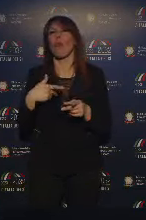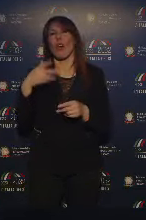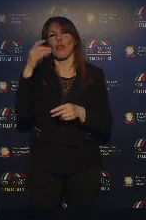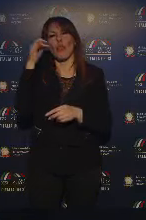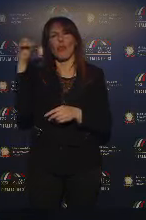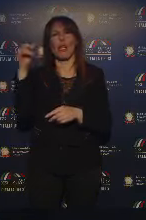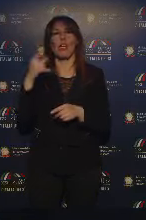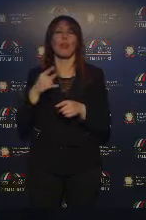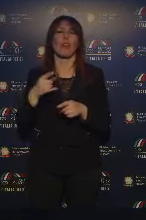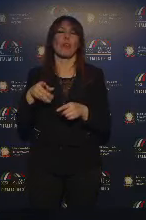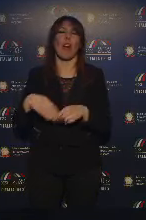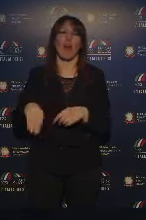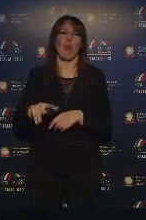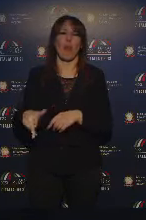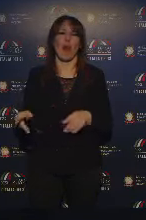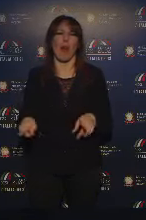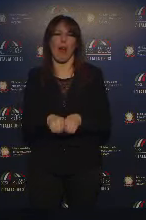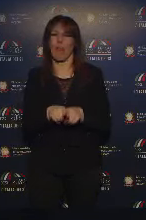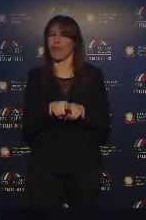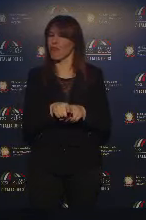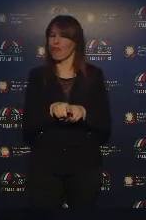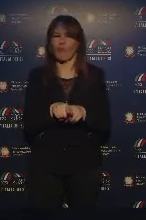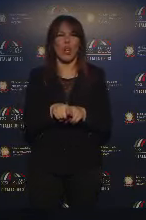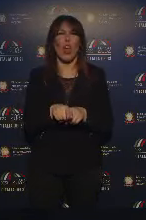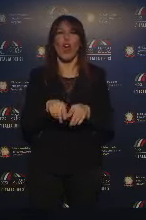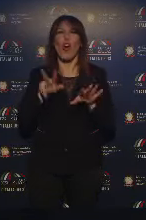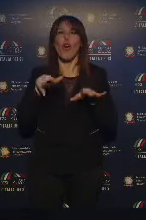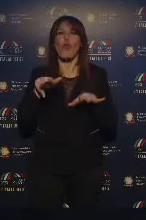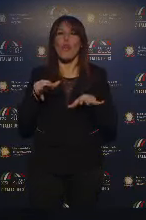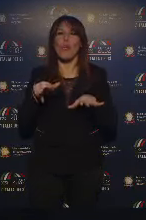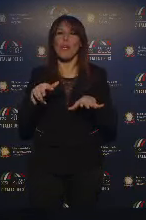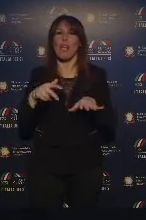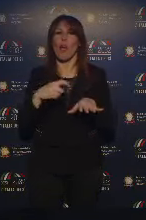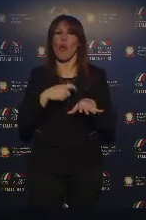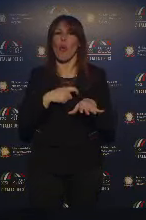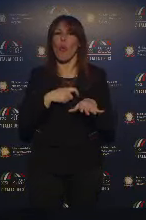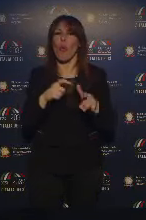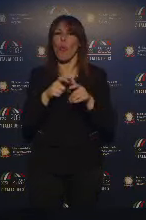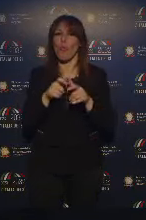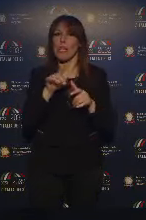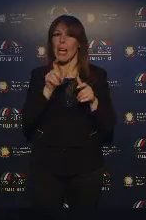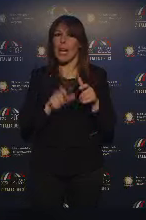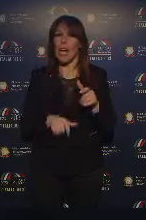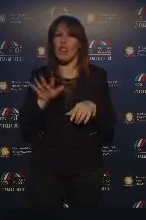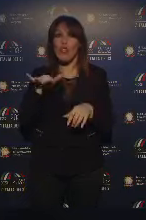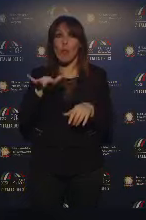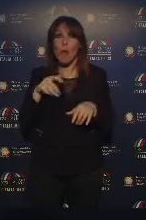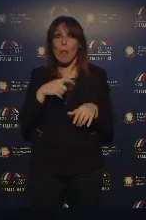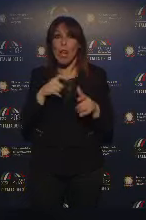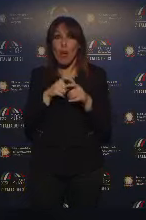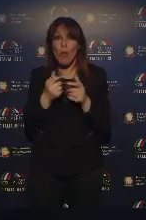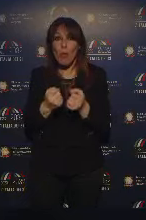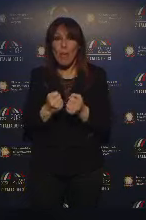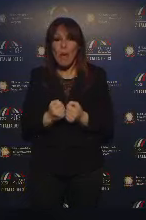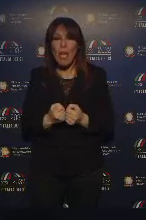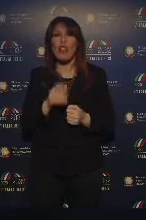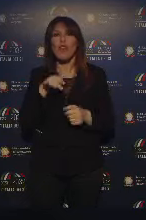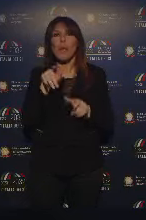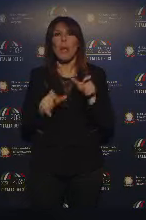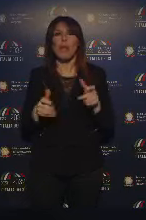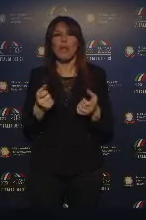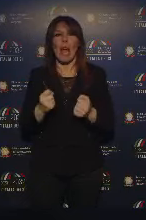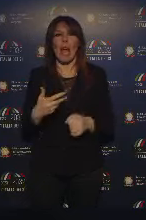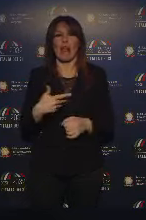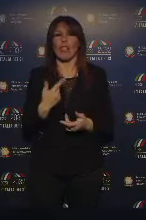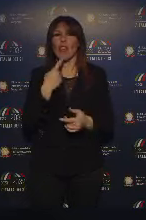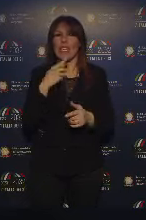8000 comuni italiani 5000 di questi comuni hanno meno di 5.000 abitanti Quindi è chiaro che un ufficio Tecnico comunale di un comune di 3000 abitanti